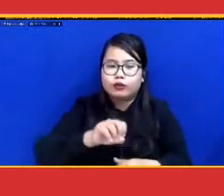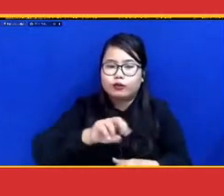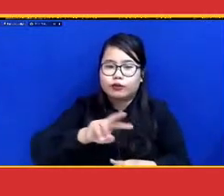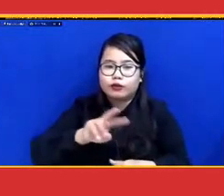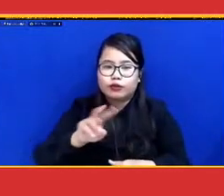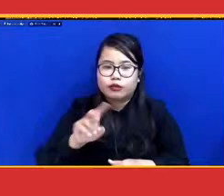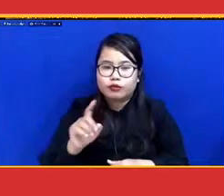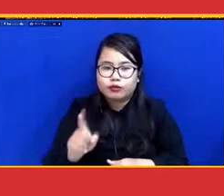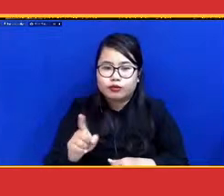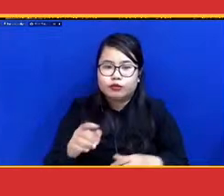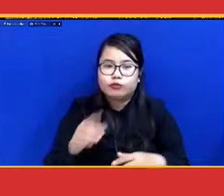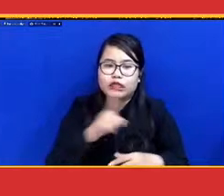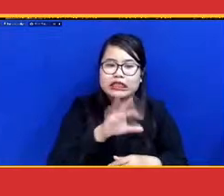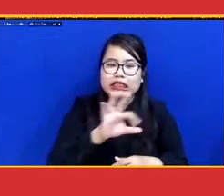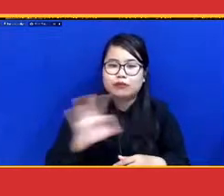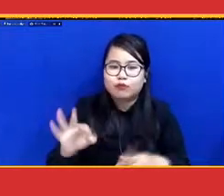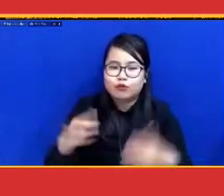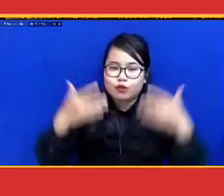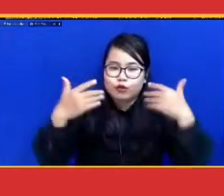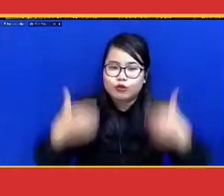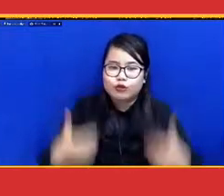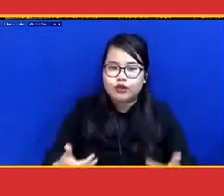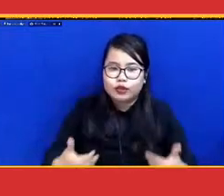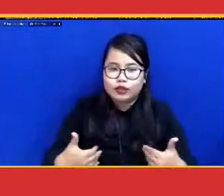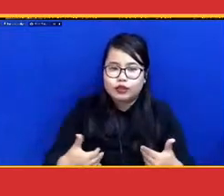1000 Human Rights City by